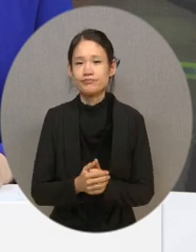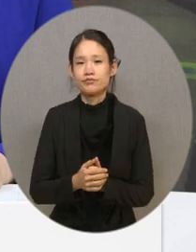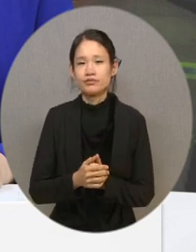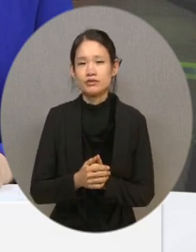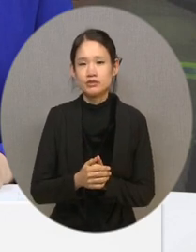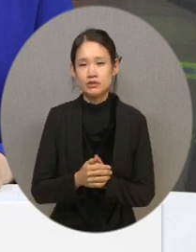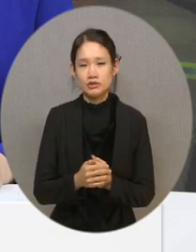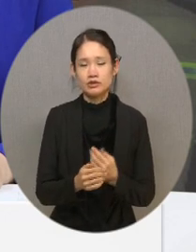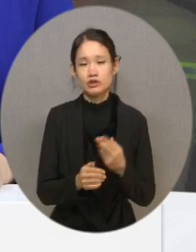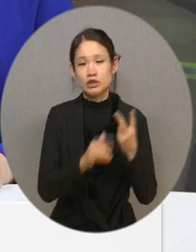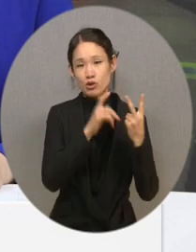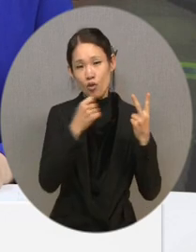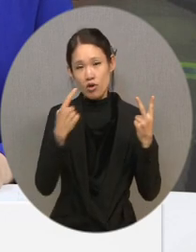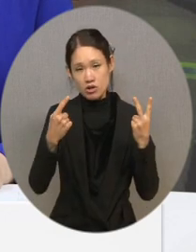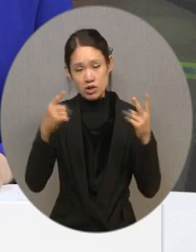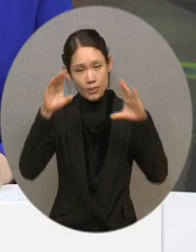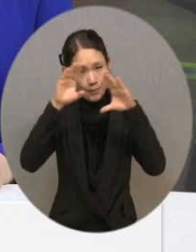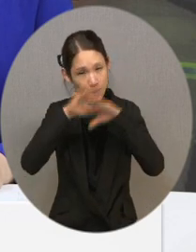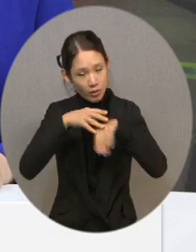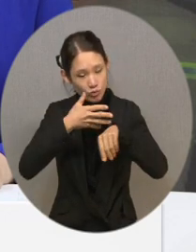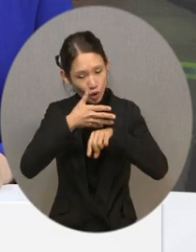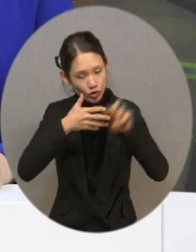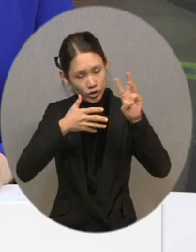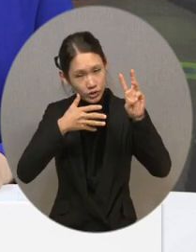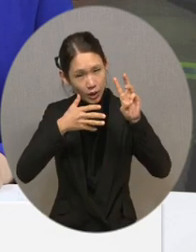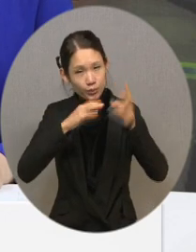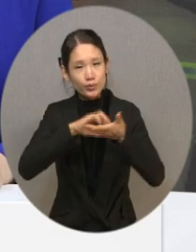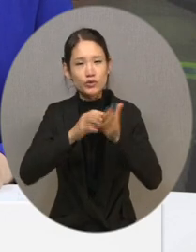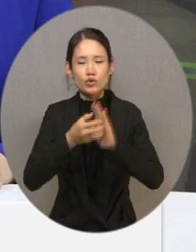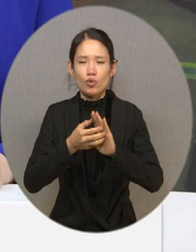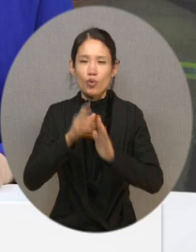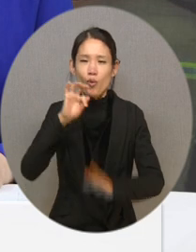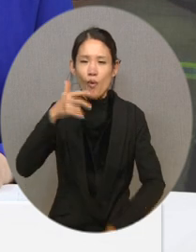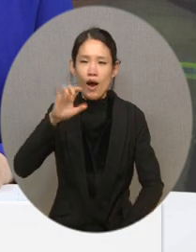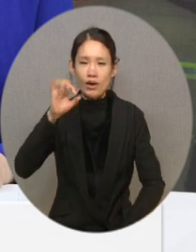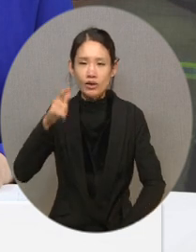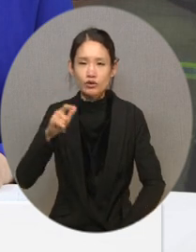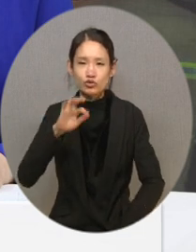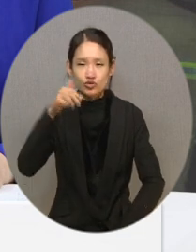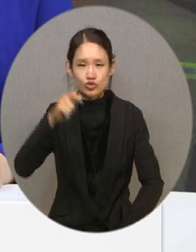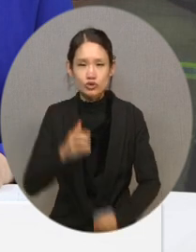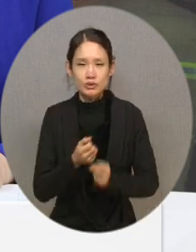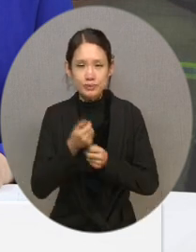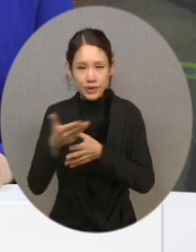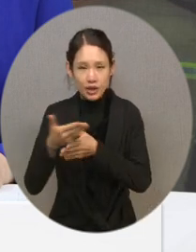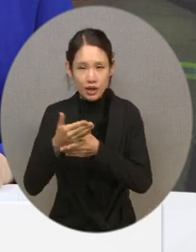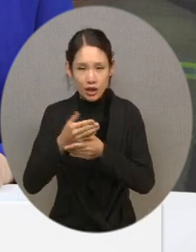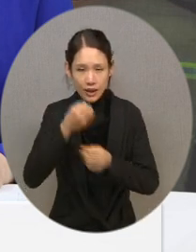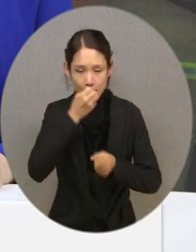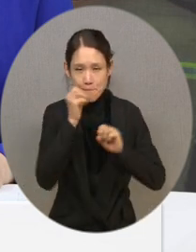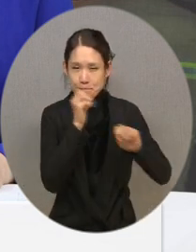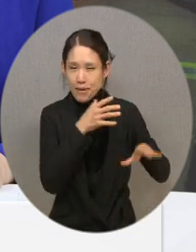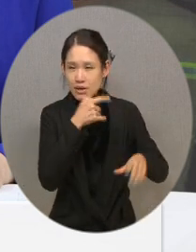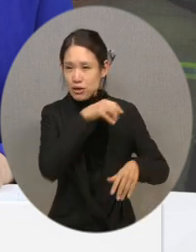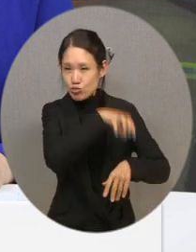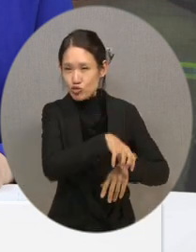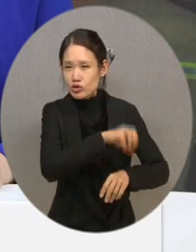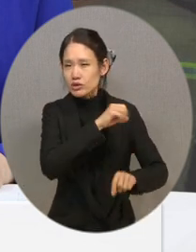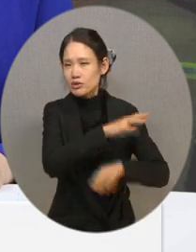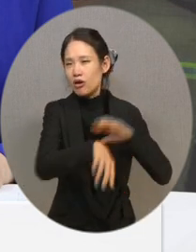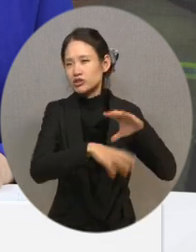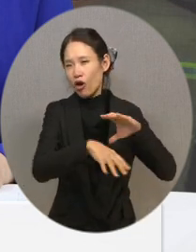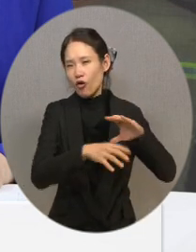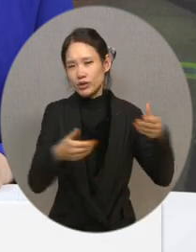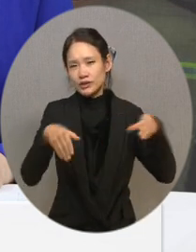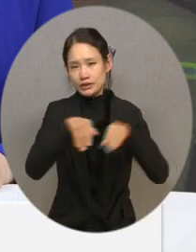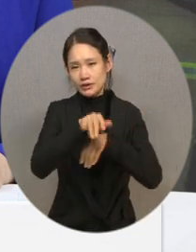1일 밤 8시 30분쯤 광양시 광양읍 중림리의 한 폐기물 처리시설에서 불이 나